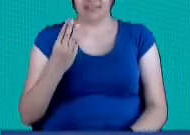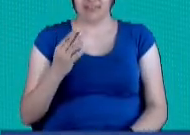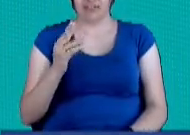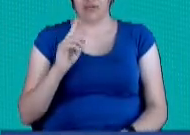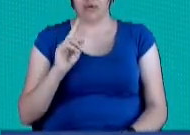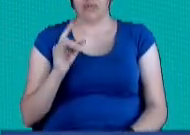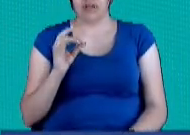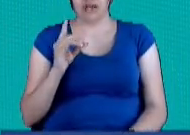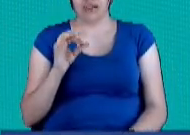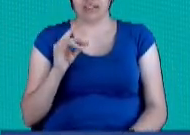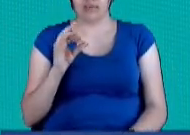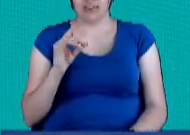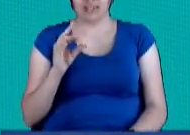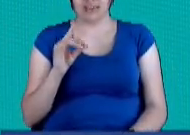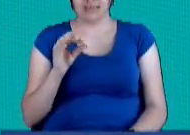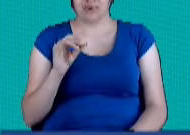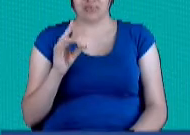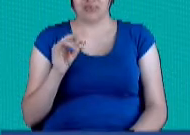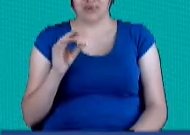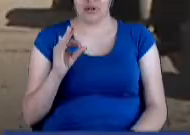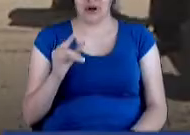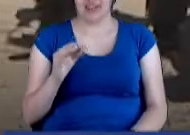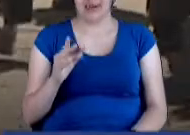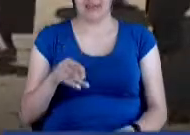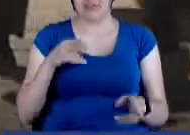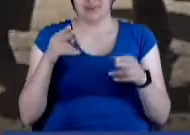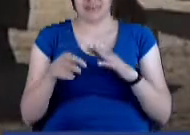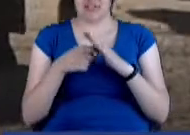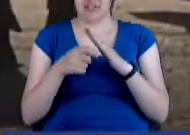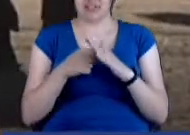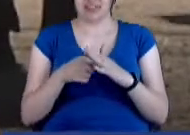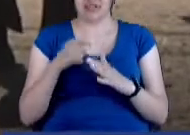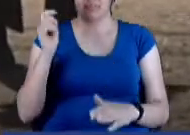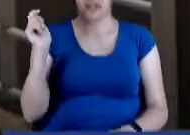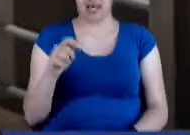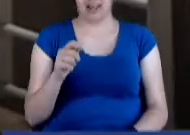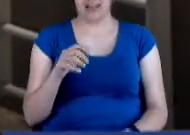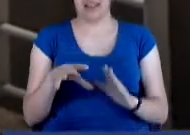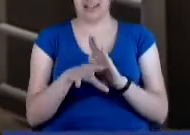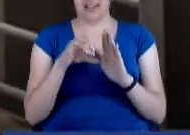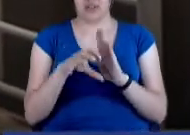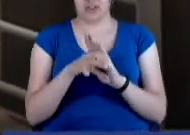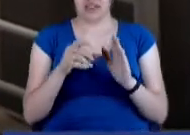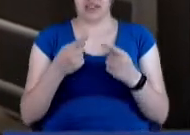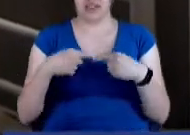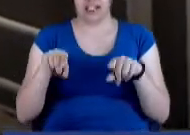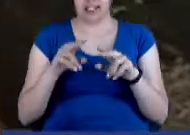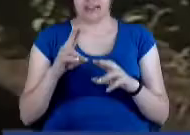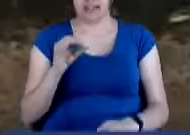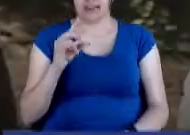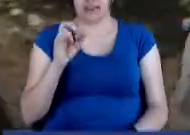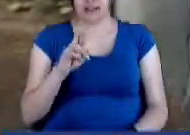Швейцарської конфедерації Симонеттою Саморугою відвідали Донеччину, завітали до насосної станції комунального підприємства «Вода